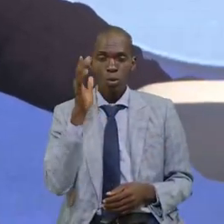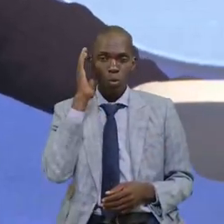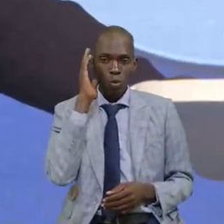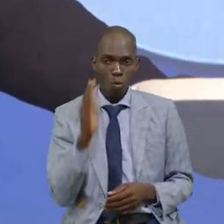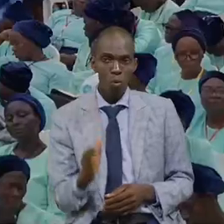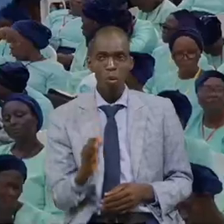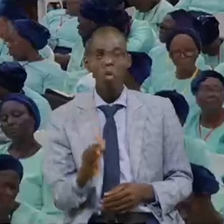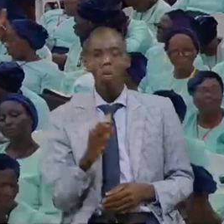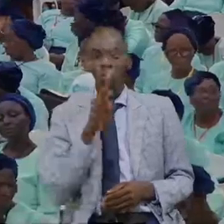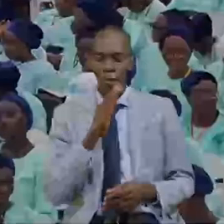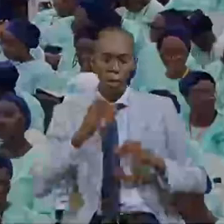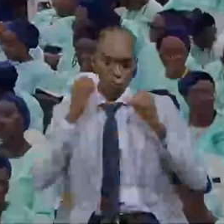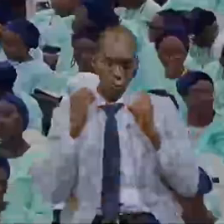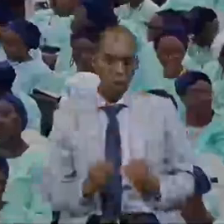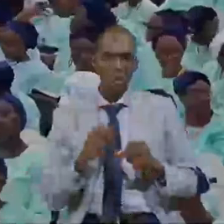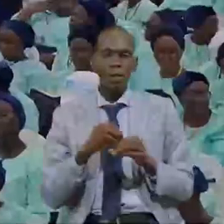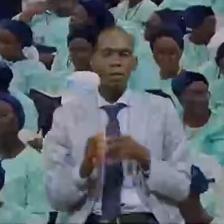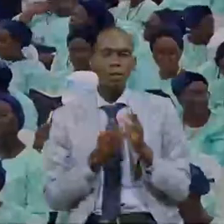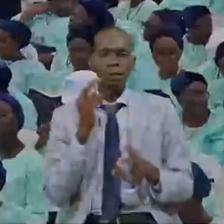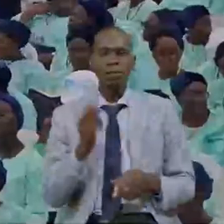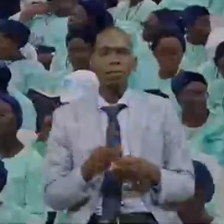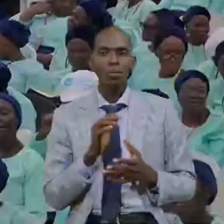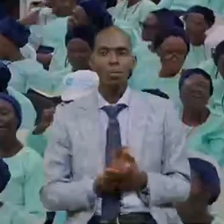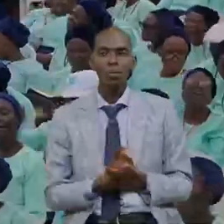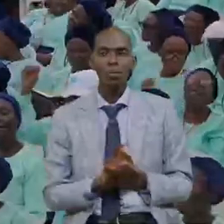Tu seras fort.